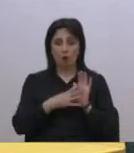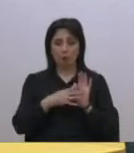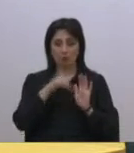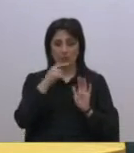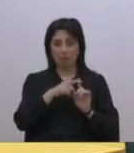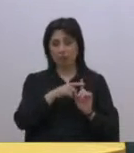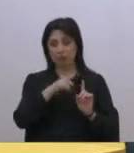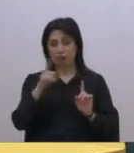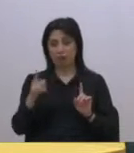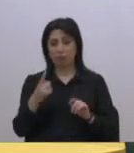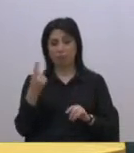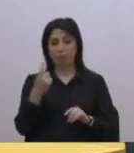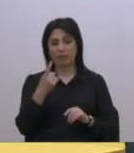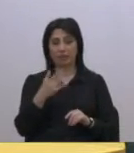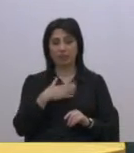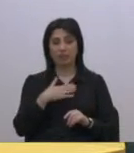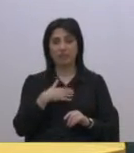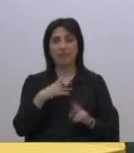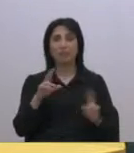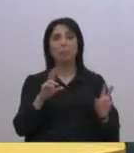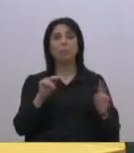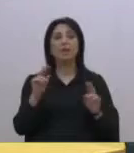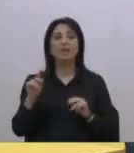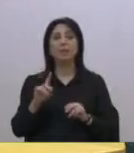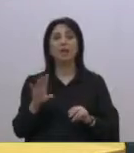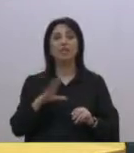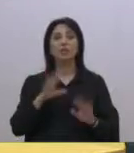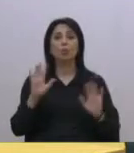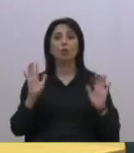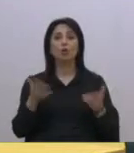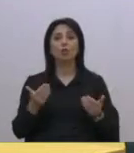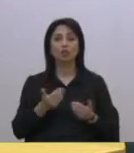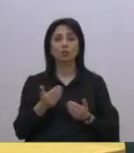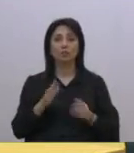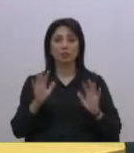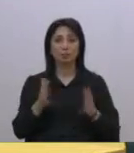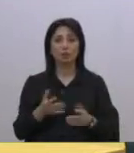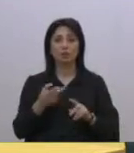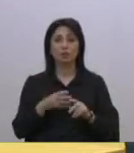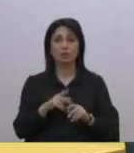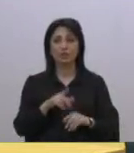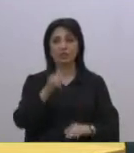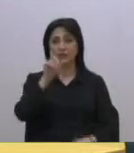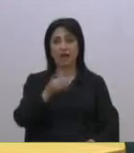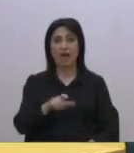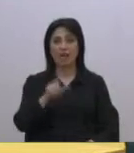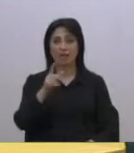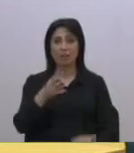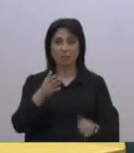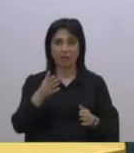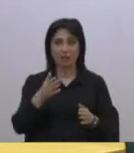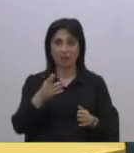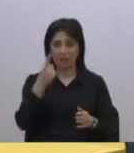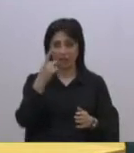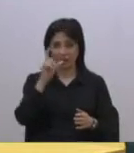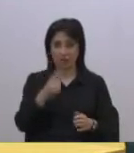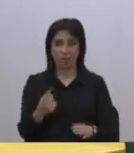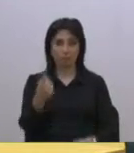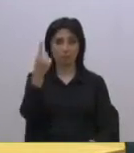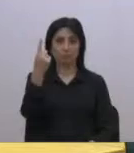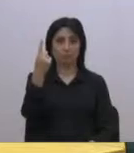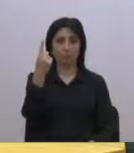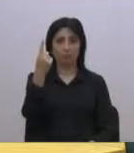წლების შემდეგ პირველი ჩვენთვის ბედნიერება, რაც მოხდა ჩვენს ცხოვრებაში, მოხდა ის, რომ ადამიანი გაჩნდა, ერთი ადამიანი